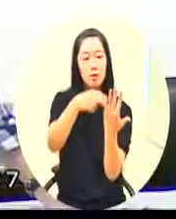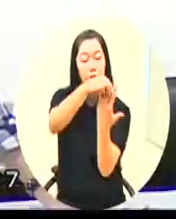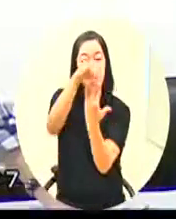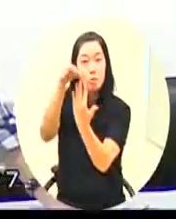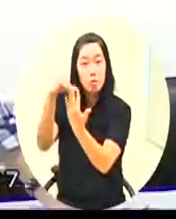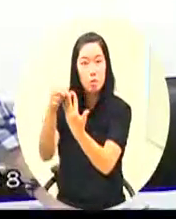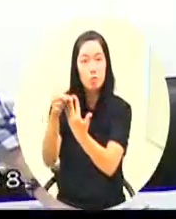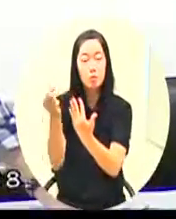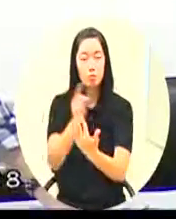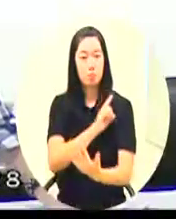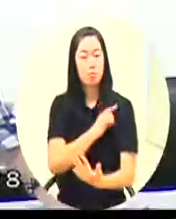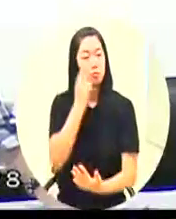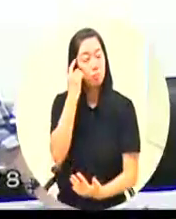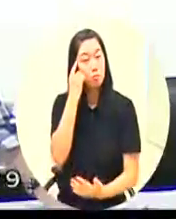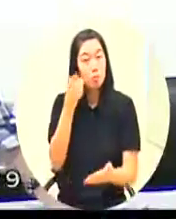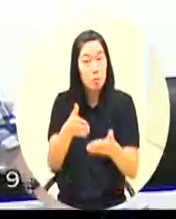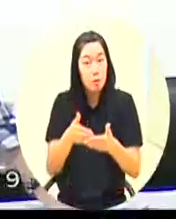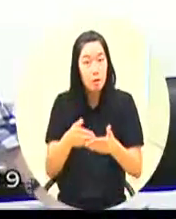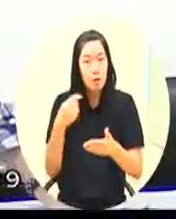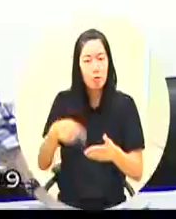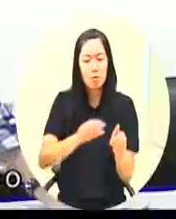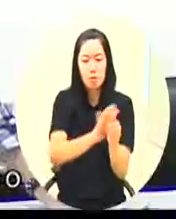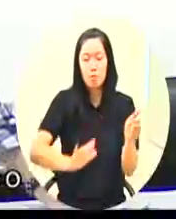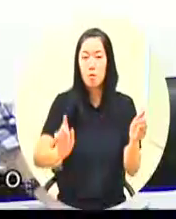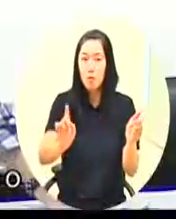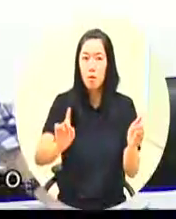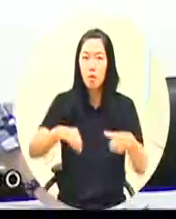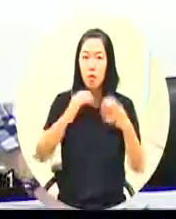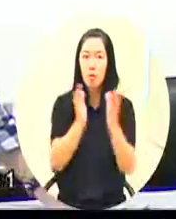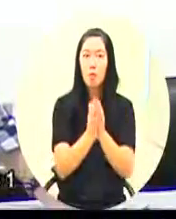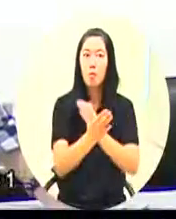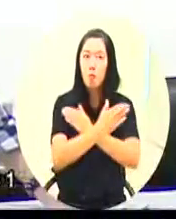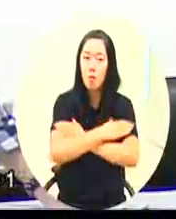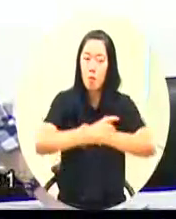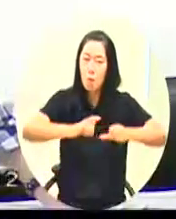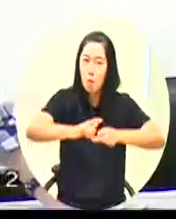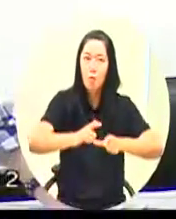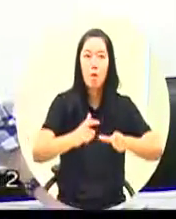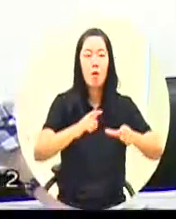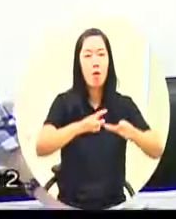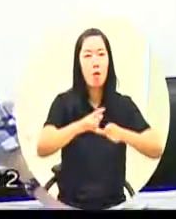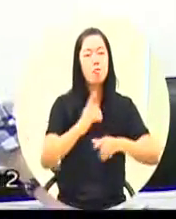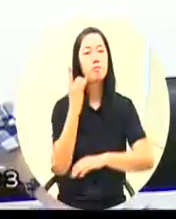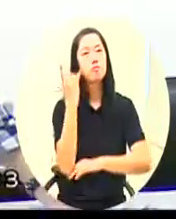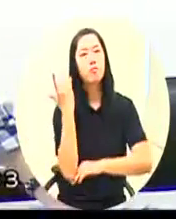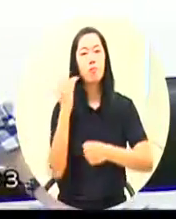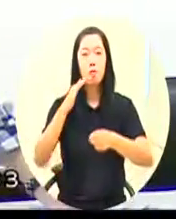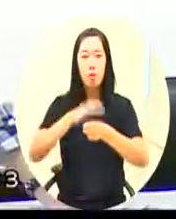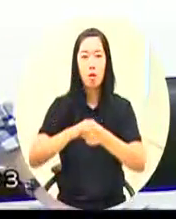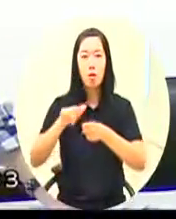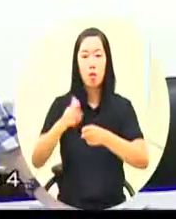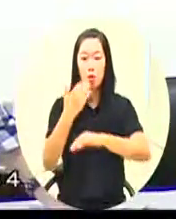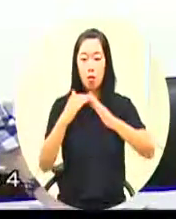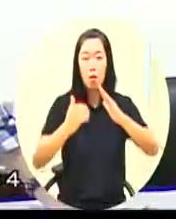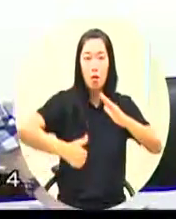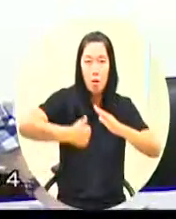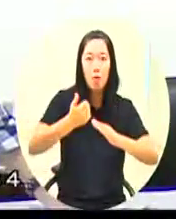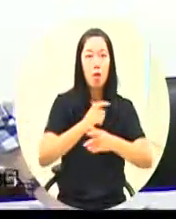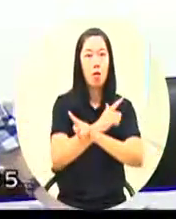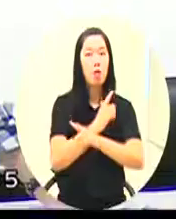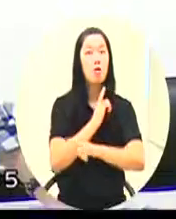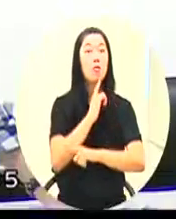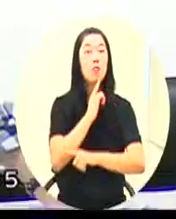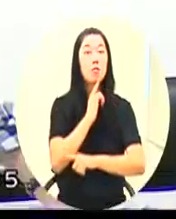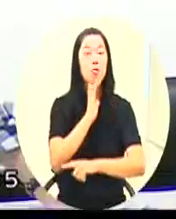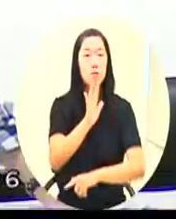的。那也造成另外一点，就是我们所有的幼稚园的候补，每一个校长都很有经验，每一个幼儿园的校长都很